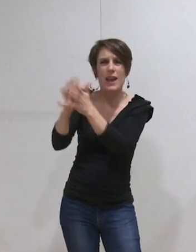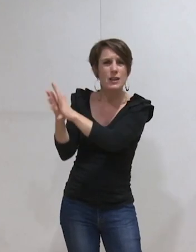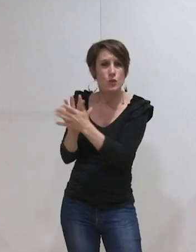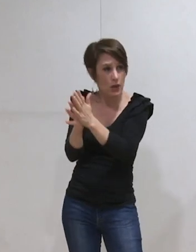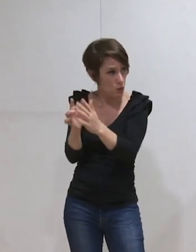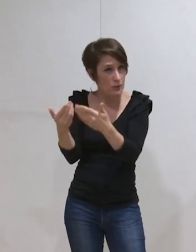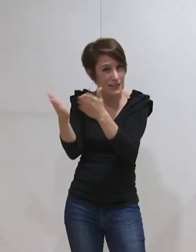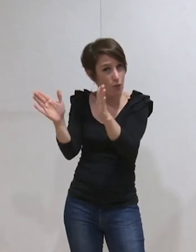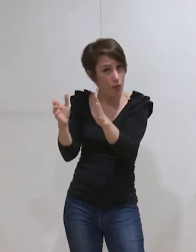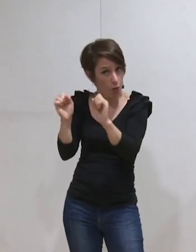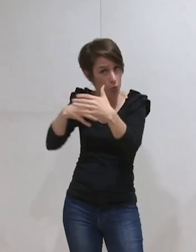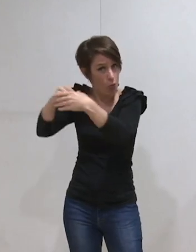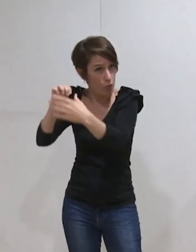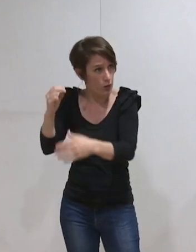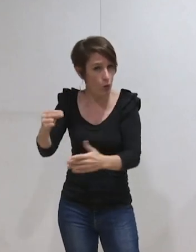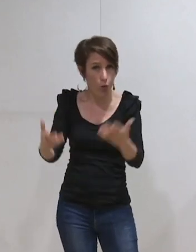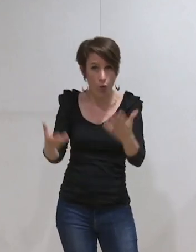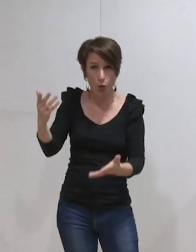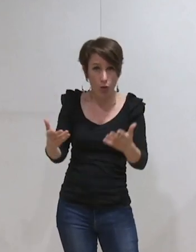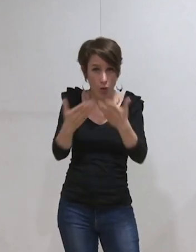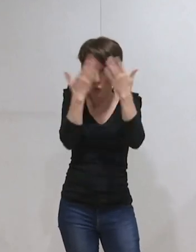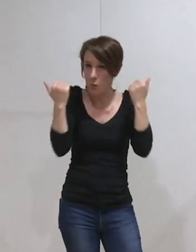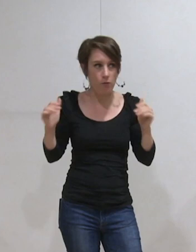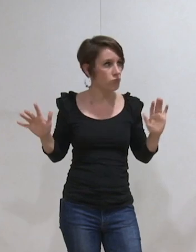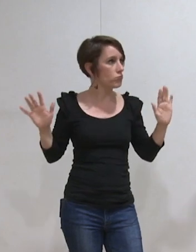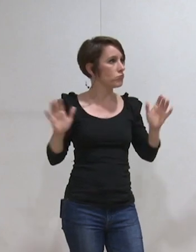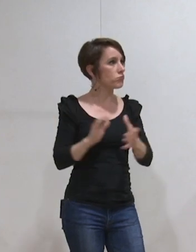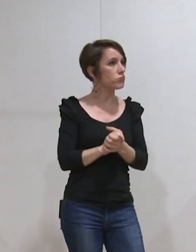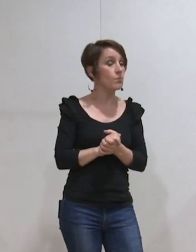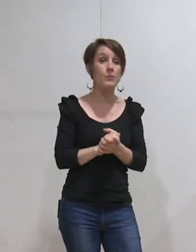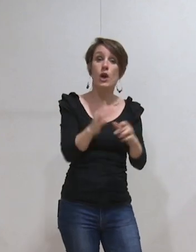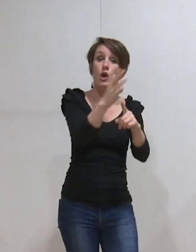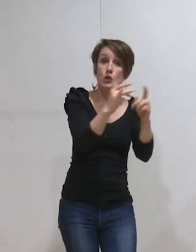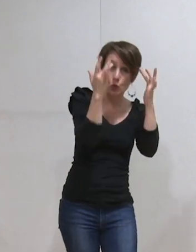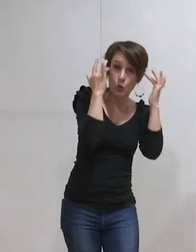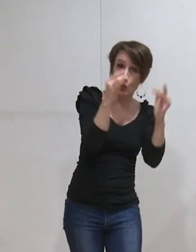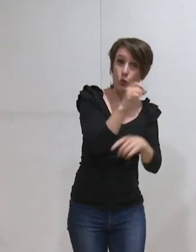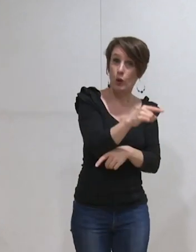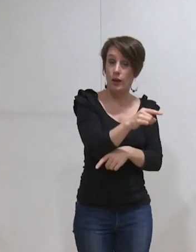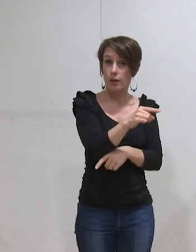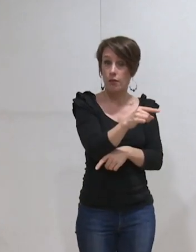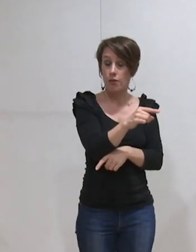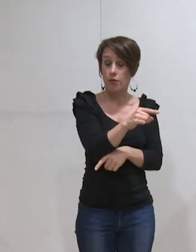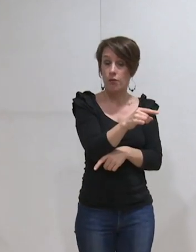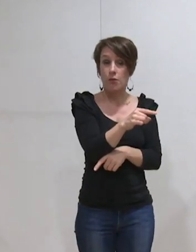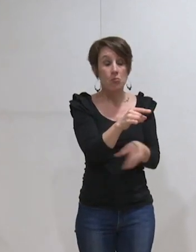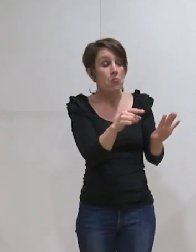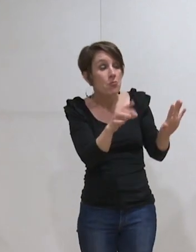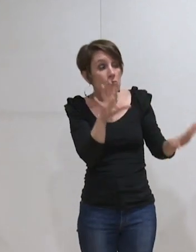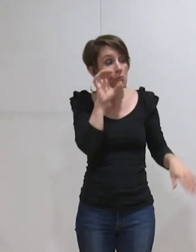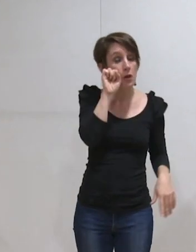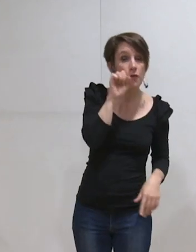ouverts est-ce qu'ils sont fermés nous ne savons pas pour le socioculturel il s'agirait certainement